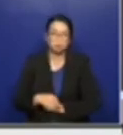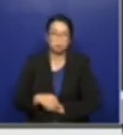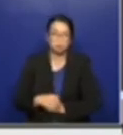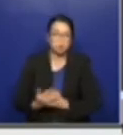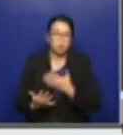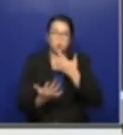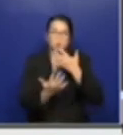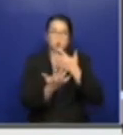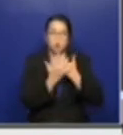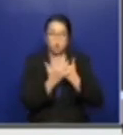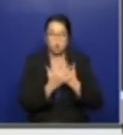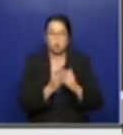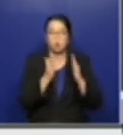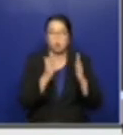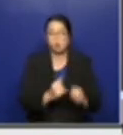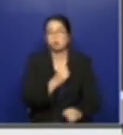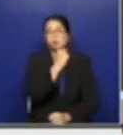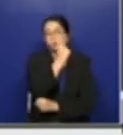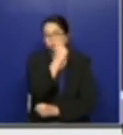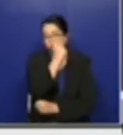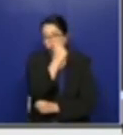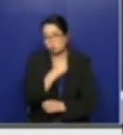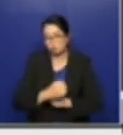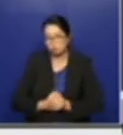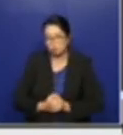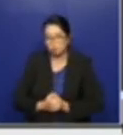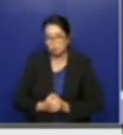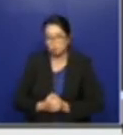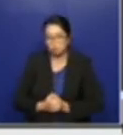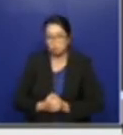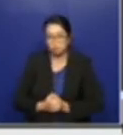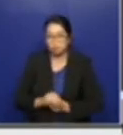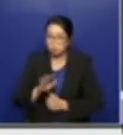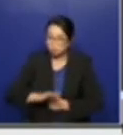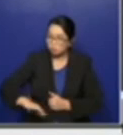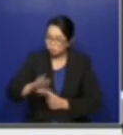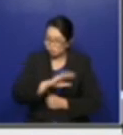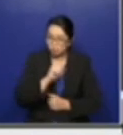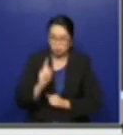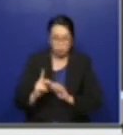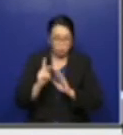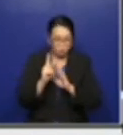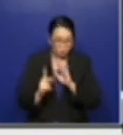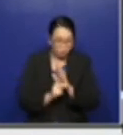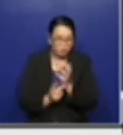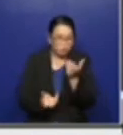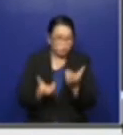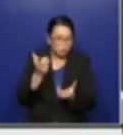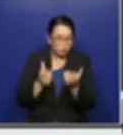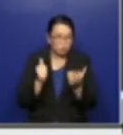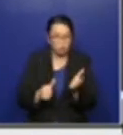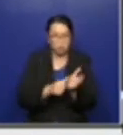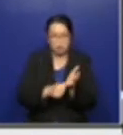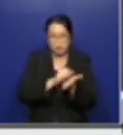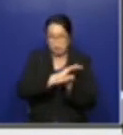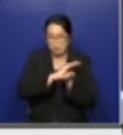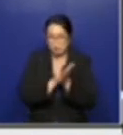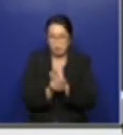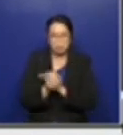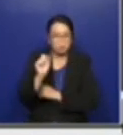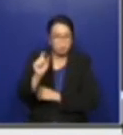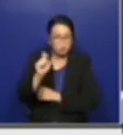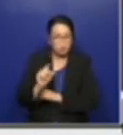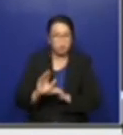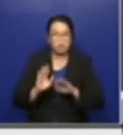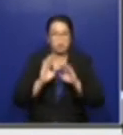กมีไว้ขังคนจนนะครับเพราะฉะนั้นเราต้องมีการปฏิรูปกระบวนการยุติธรรมนะครับผมขอฝากไว้คณะกรรม